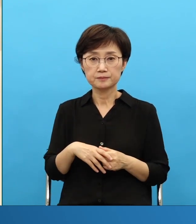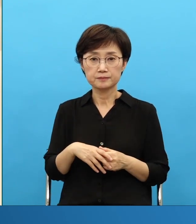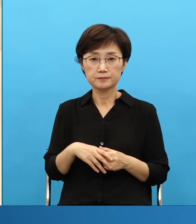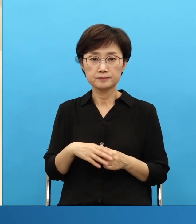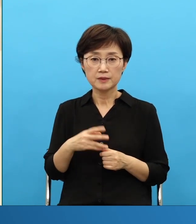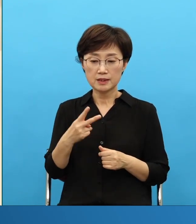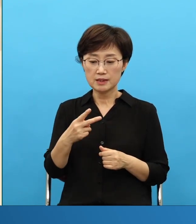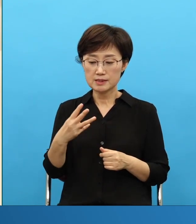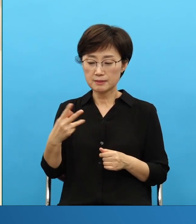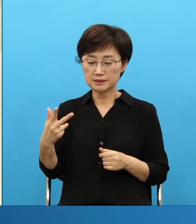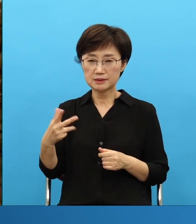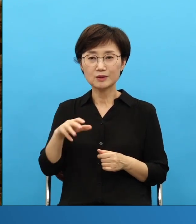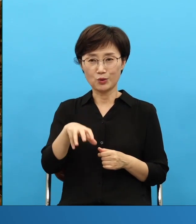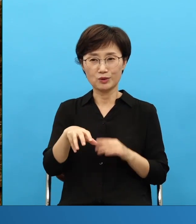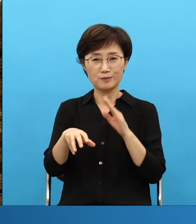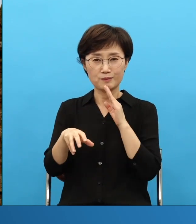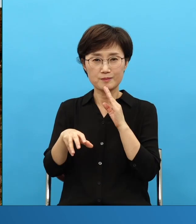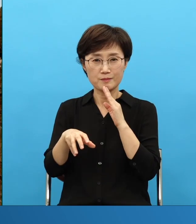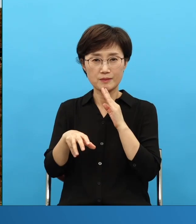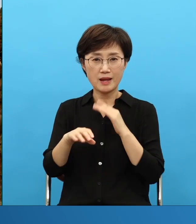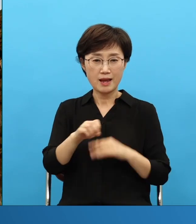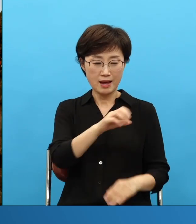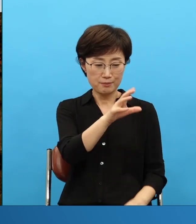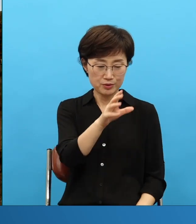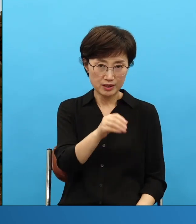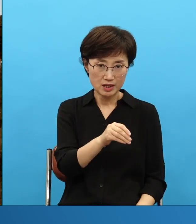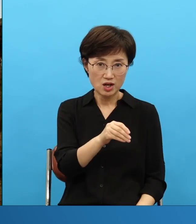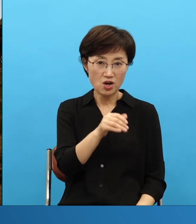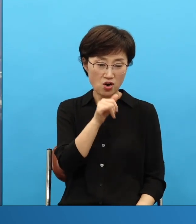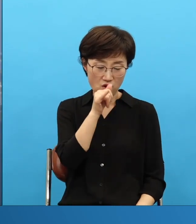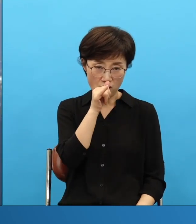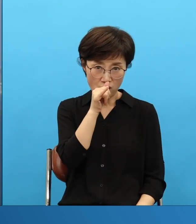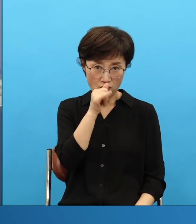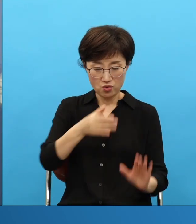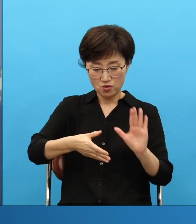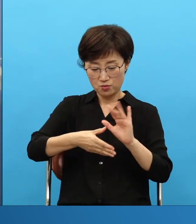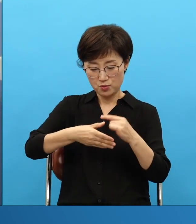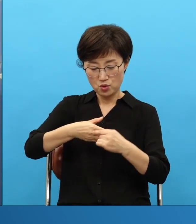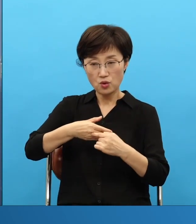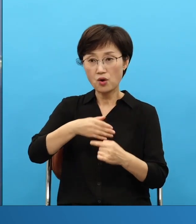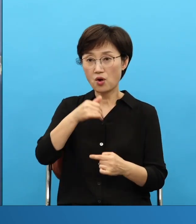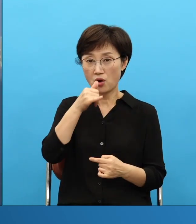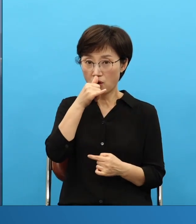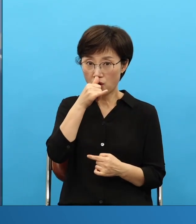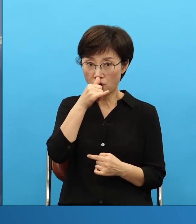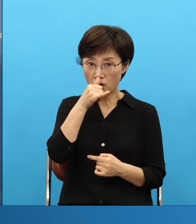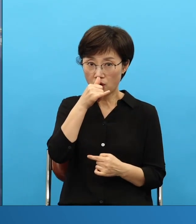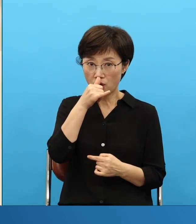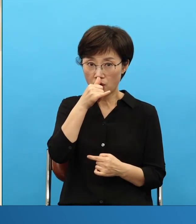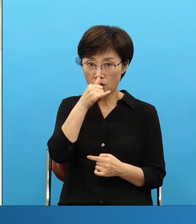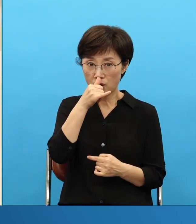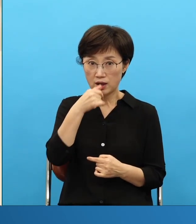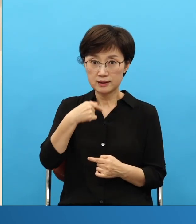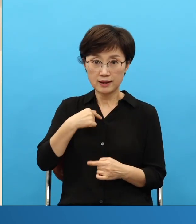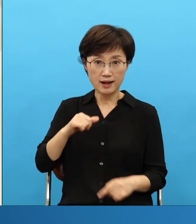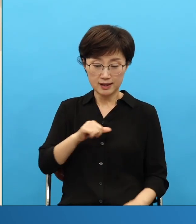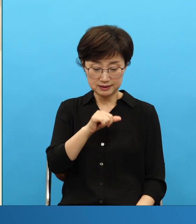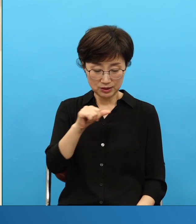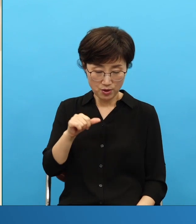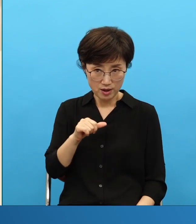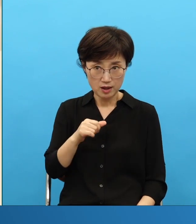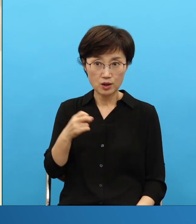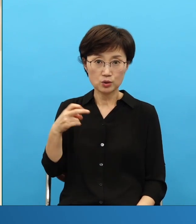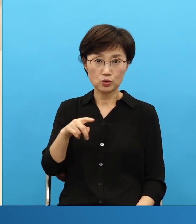진짜 237 현장, 아프리카 대륙 출신도 있고 남미 출신도 있고 저는 아시아에서